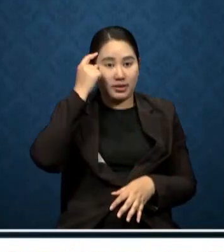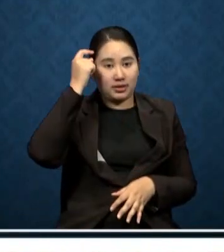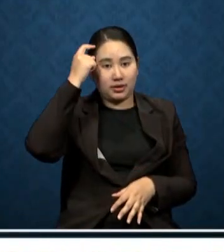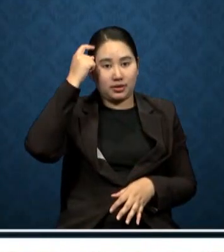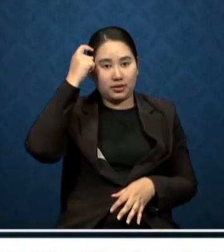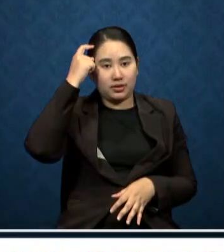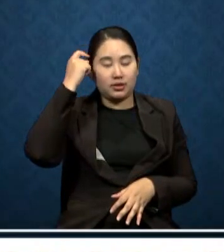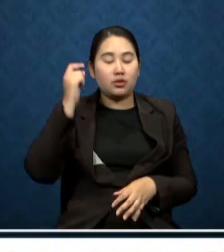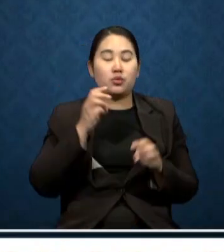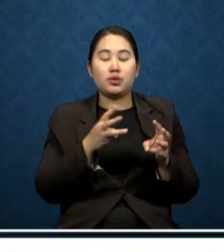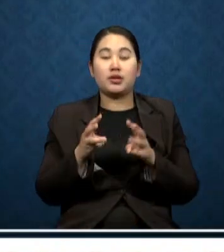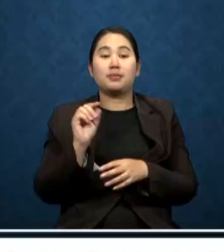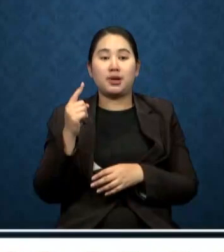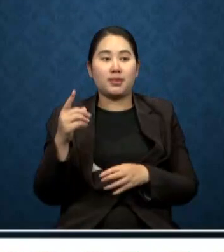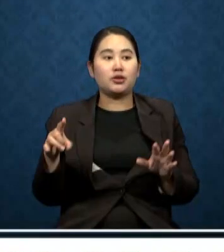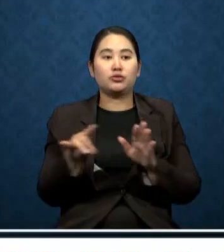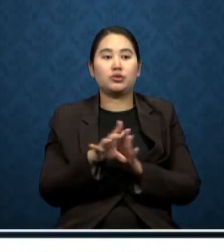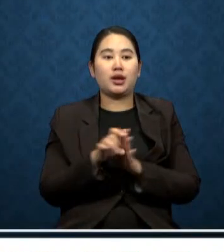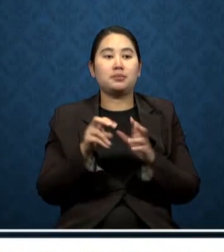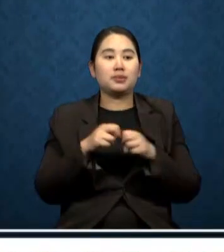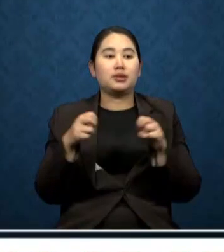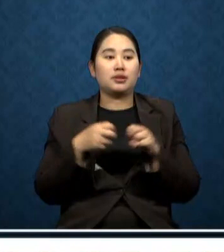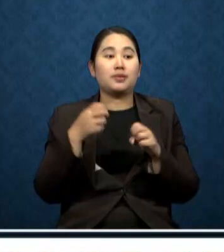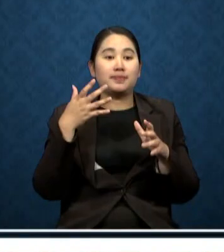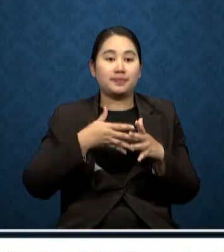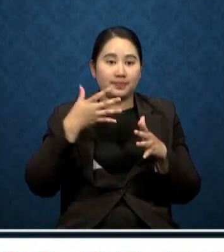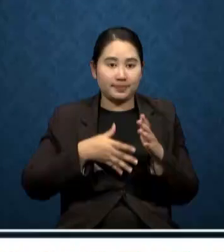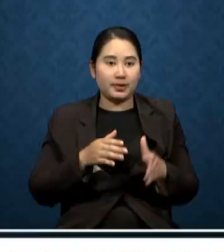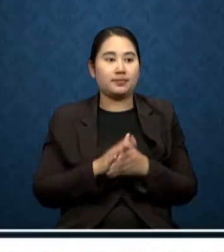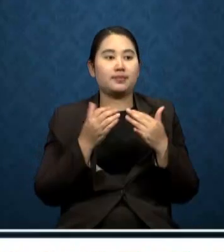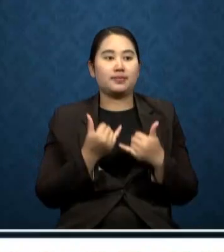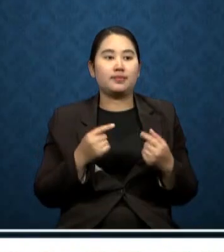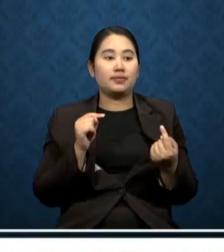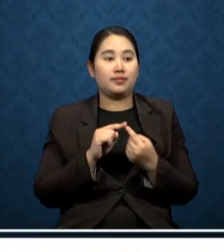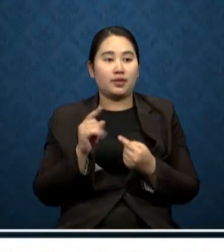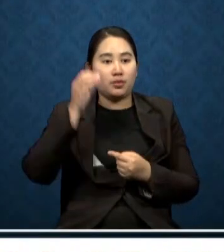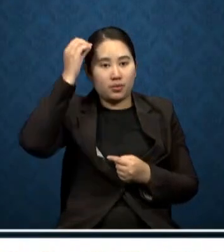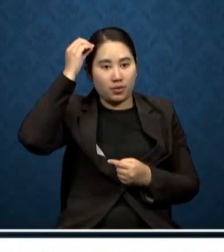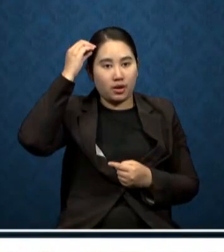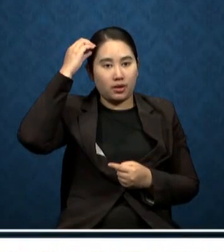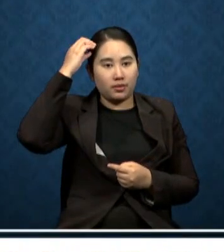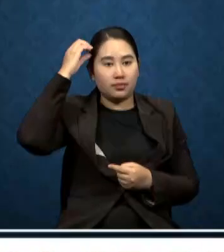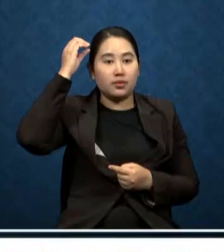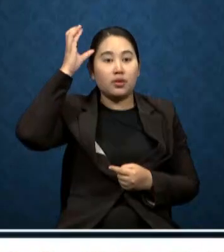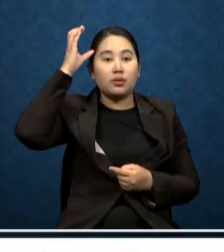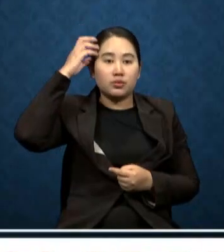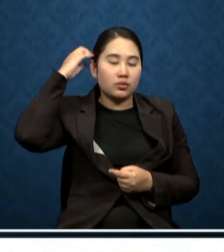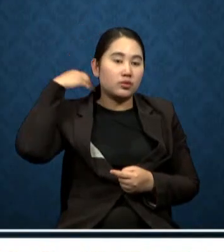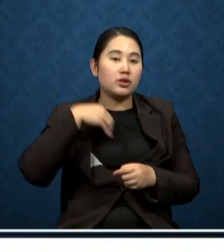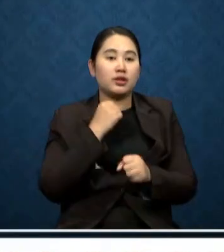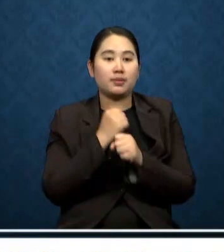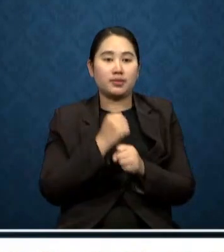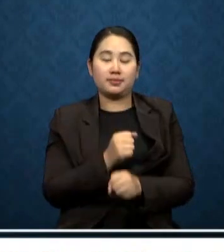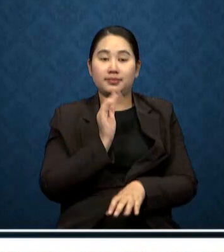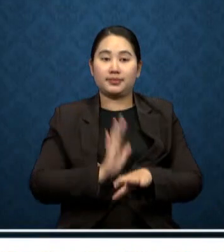สุดท้ายครับ สำหับเรื่องปญหารุปศักคือวศาคิเพสังมขาดคามรู้ ความเชี่ยวชาญในการทำธรกิจ